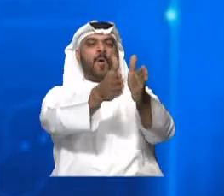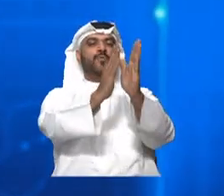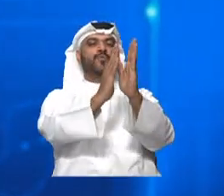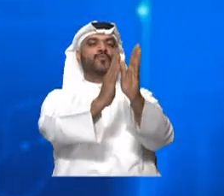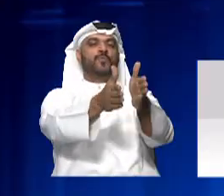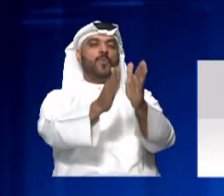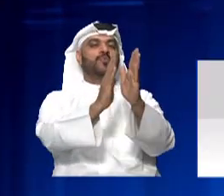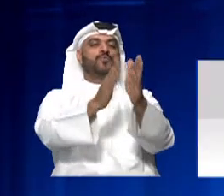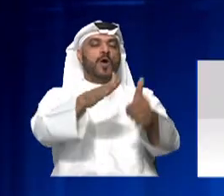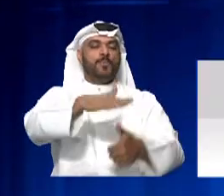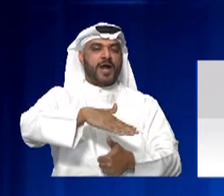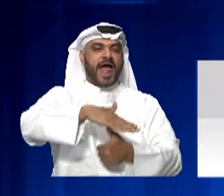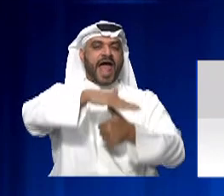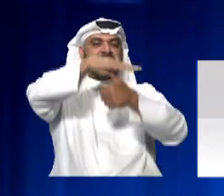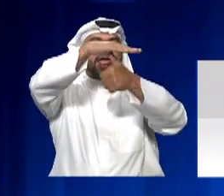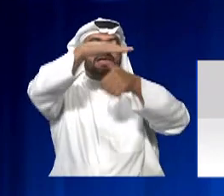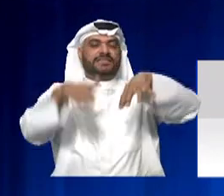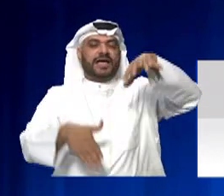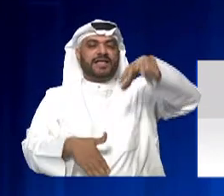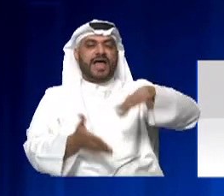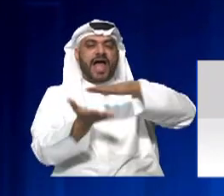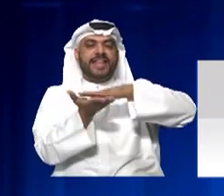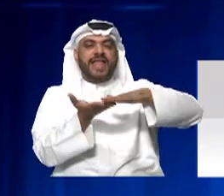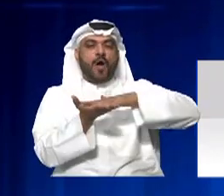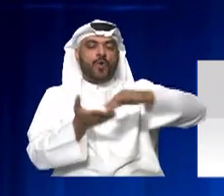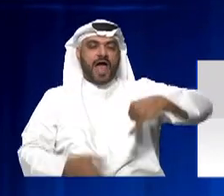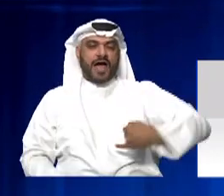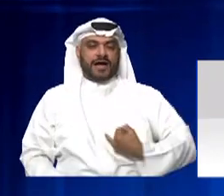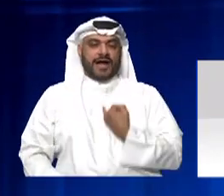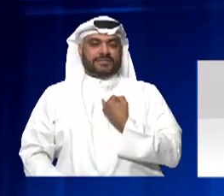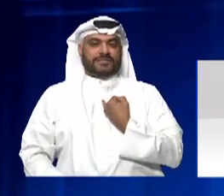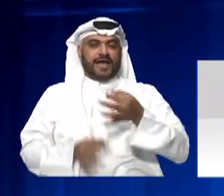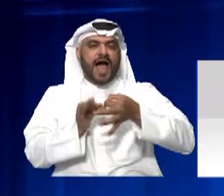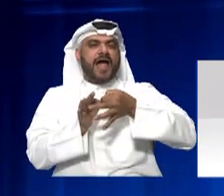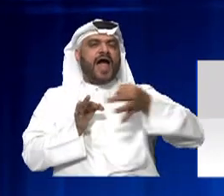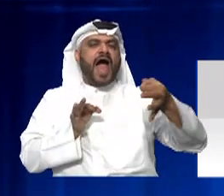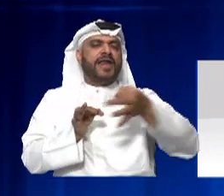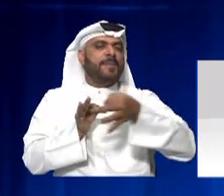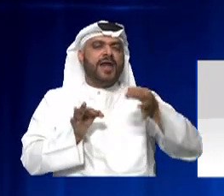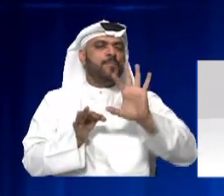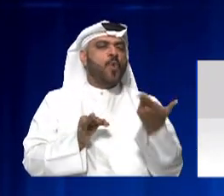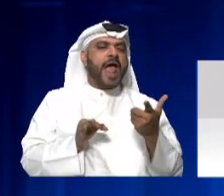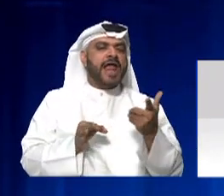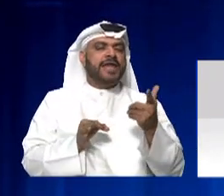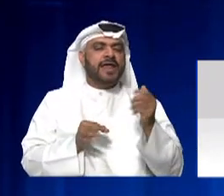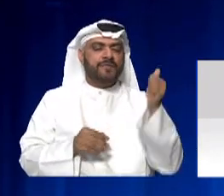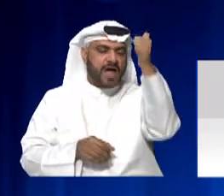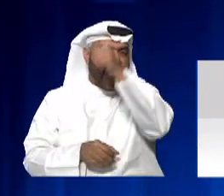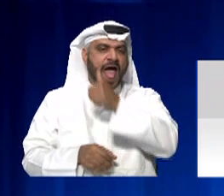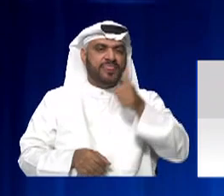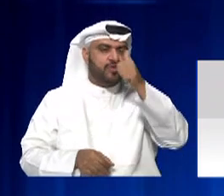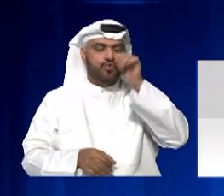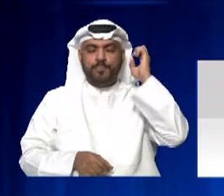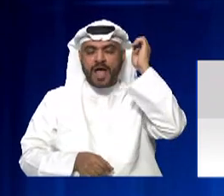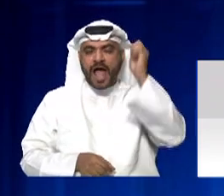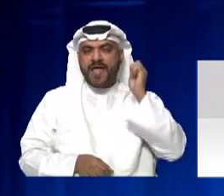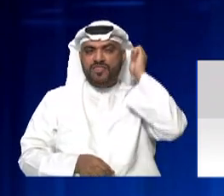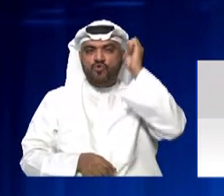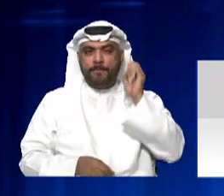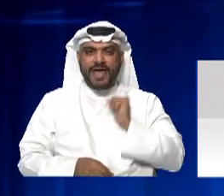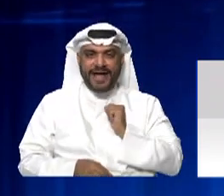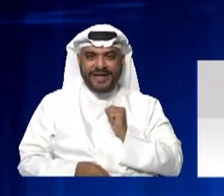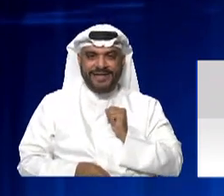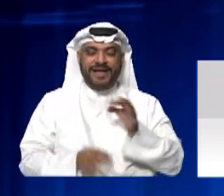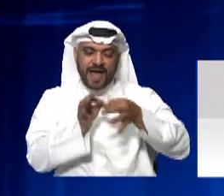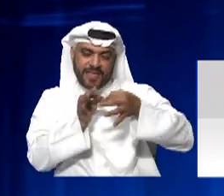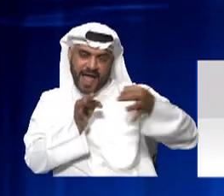الى فخامه الرئيس السياس افورقي رئيسي دوله اريتريا الصديقه عبر فيها سموه حفظه الله عن خالص تهانيه